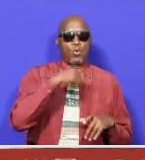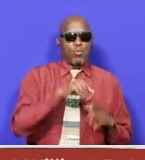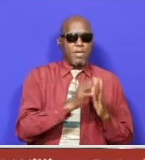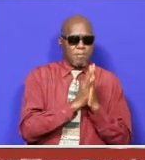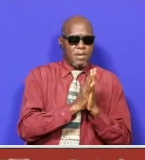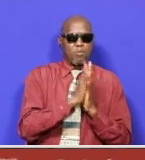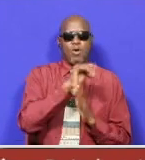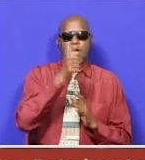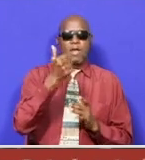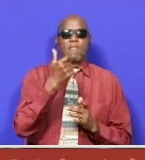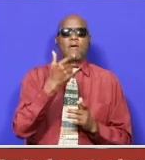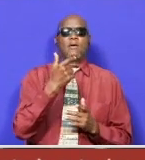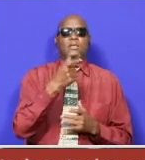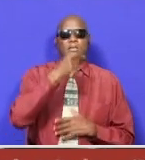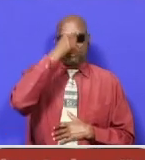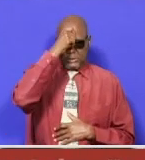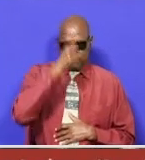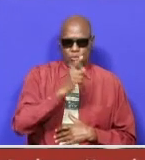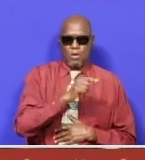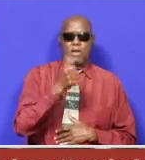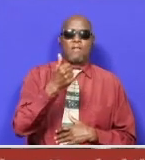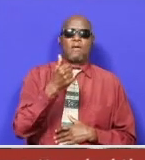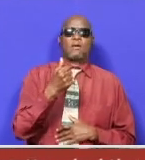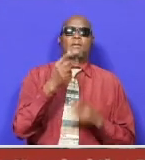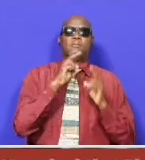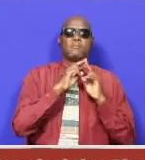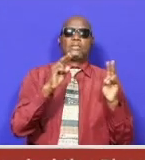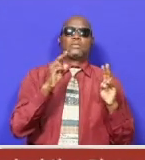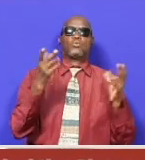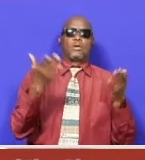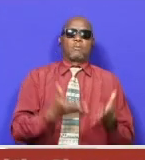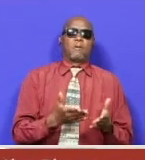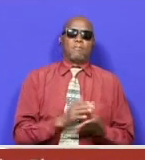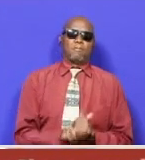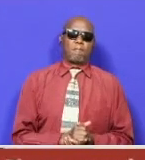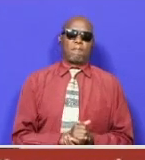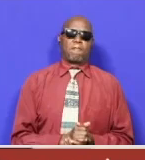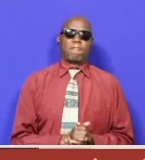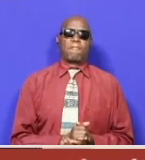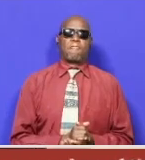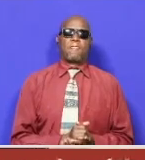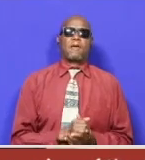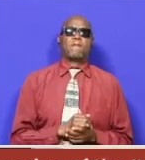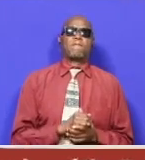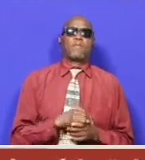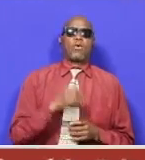watu heshima kama wa Pokot na amani itakuja pande ya Kenya pale bishop. They will faulu. Mungu anapitia watu kuleta